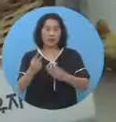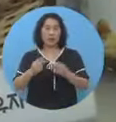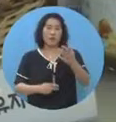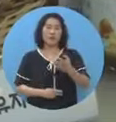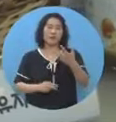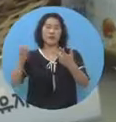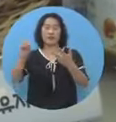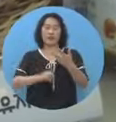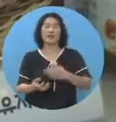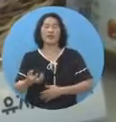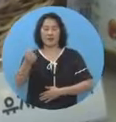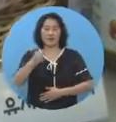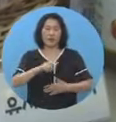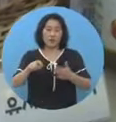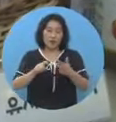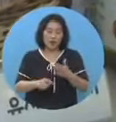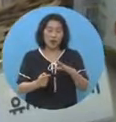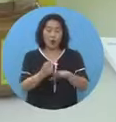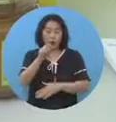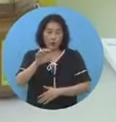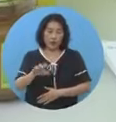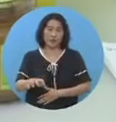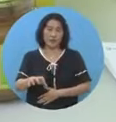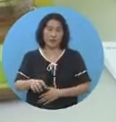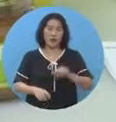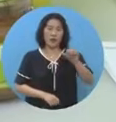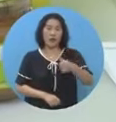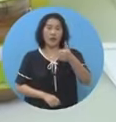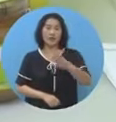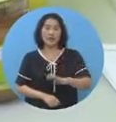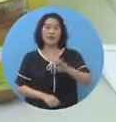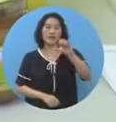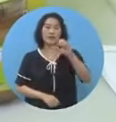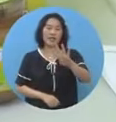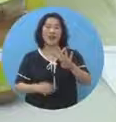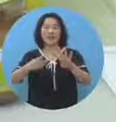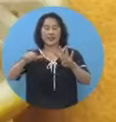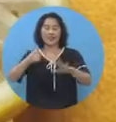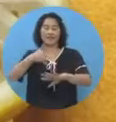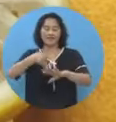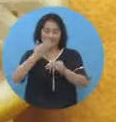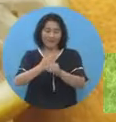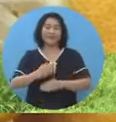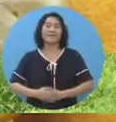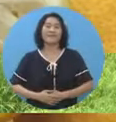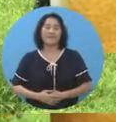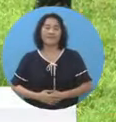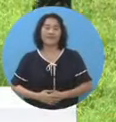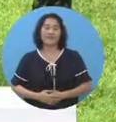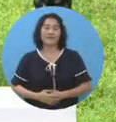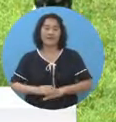대비 87%를 점유하고 있으며 이 가운데 고흥군에서 544헥타르를 재배하고 있습니다.